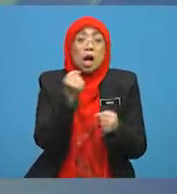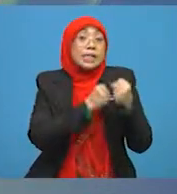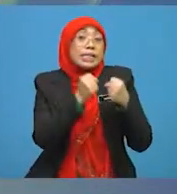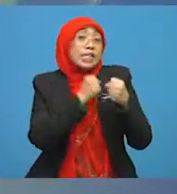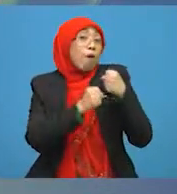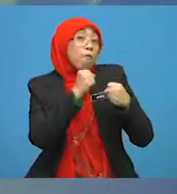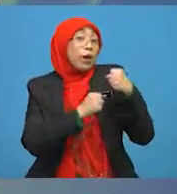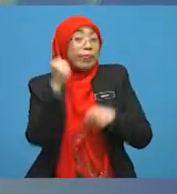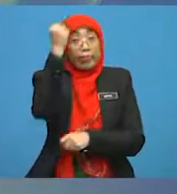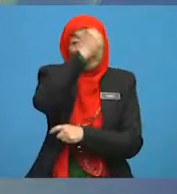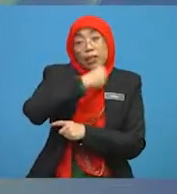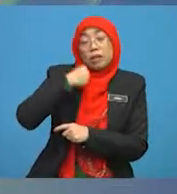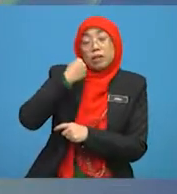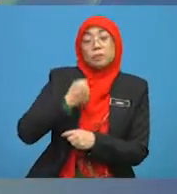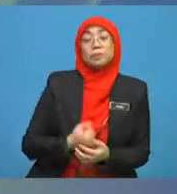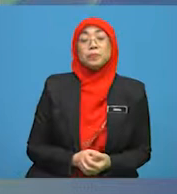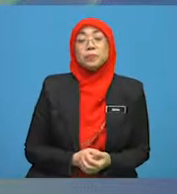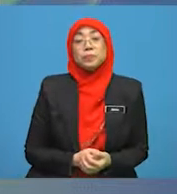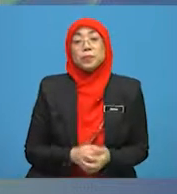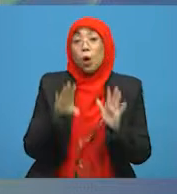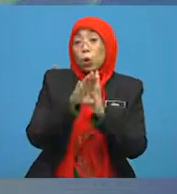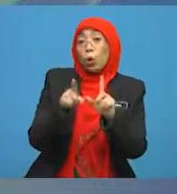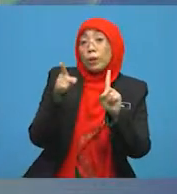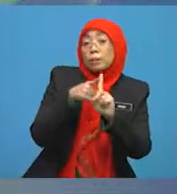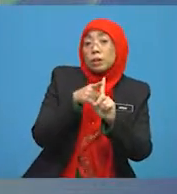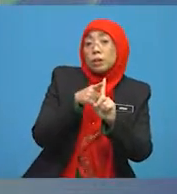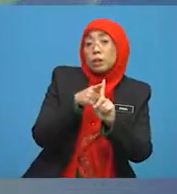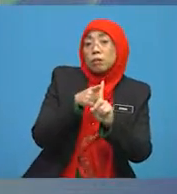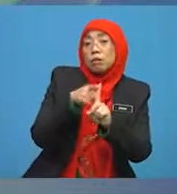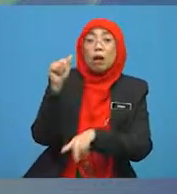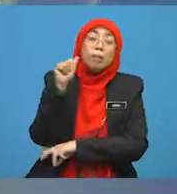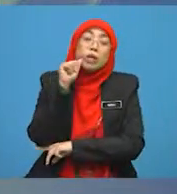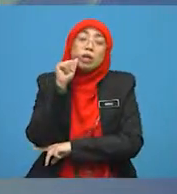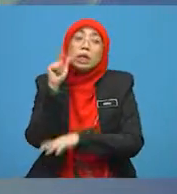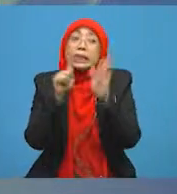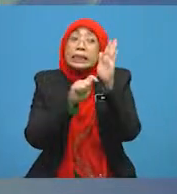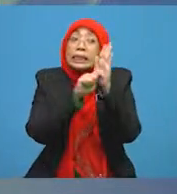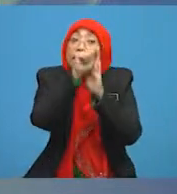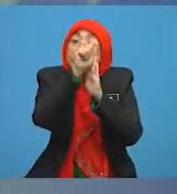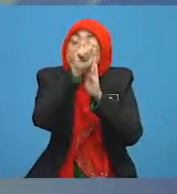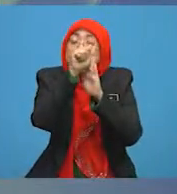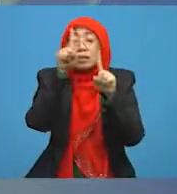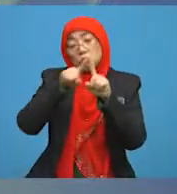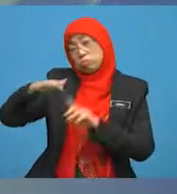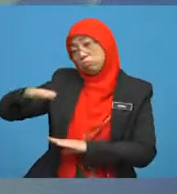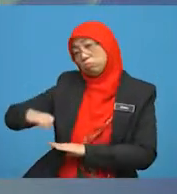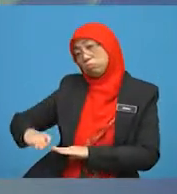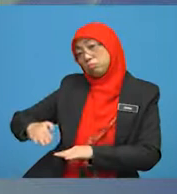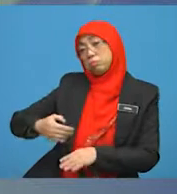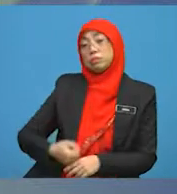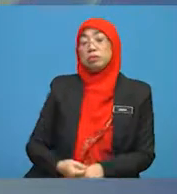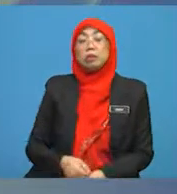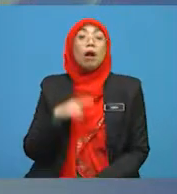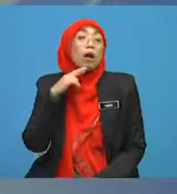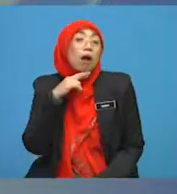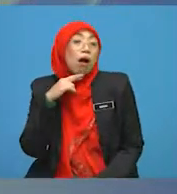ayat berikut. Ayat pertama, Aminah tinggi tetapi adiknya rendah. Ayat